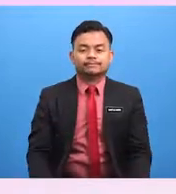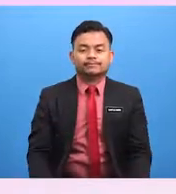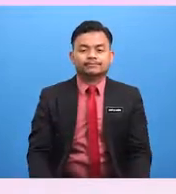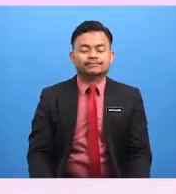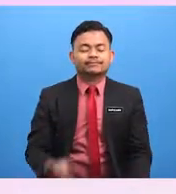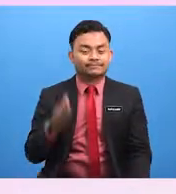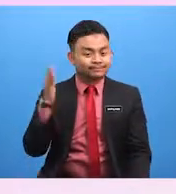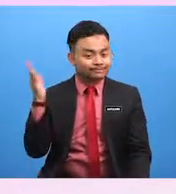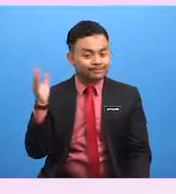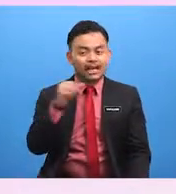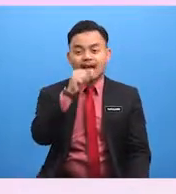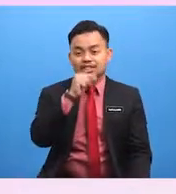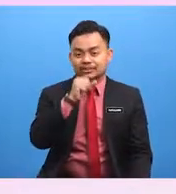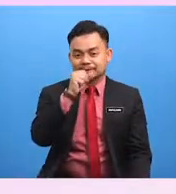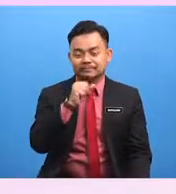iaitu aiskrim kon.